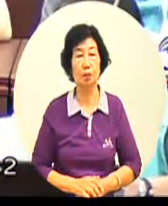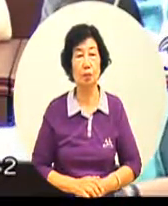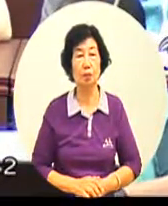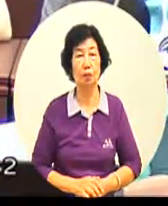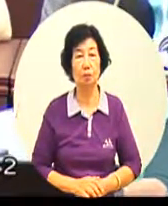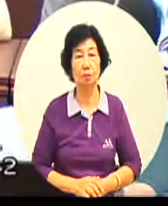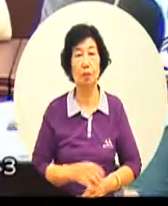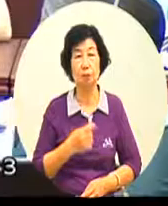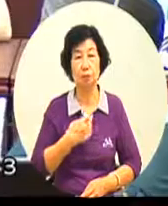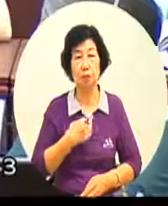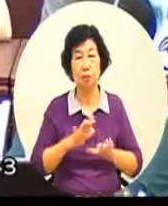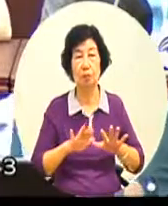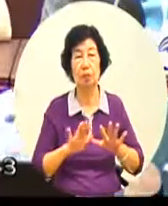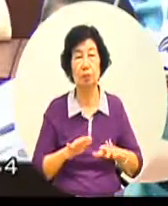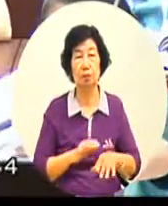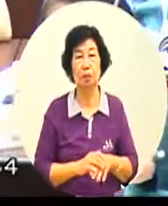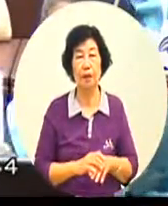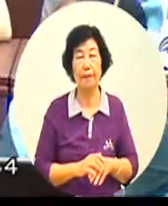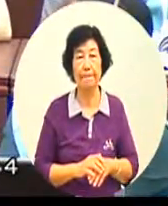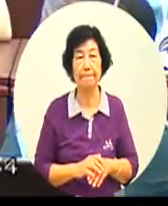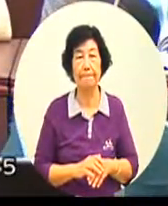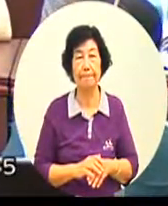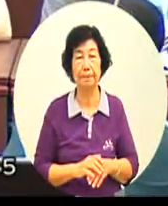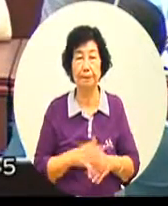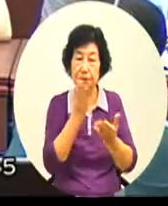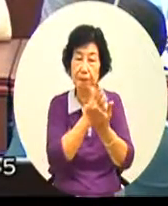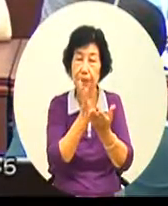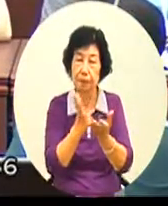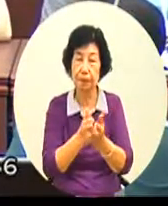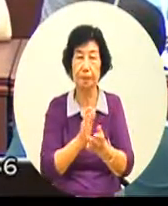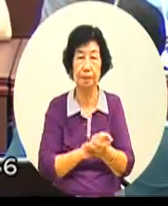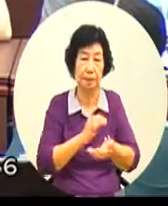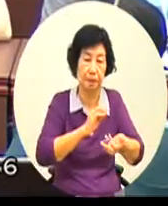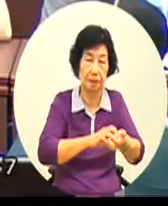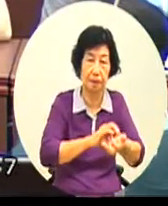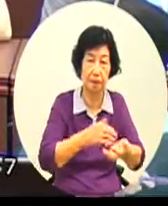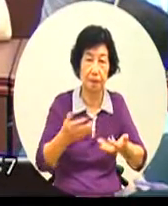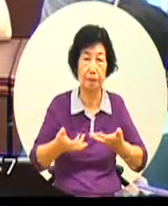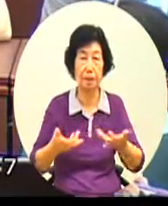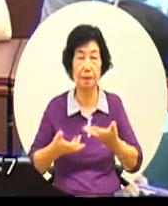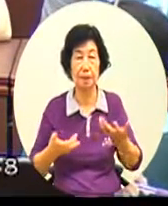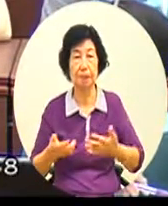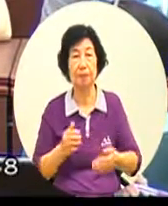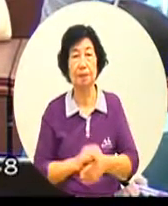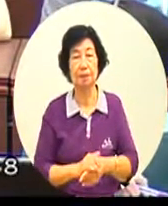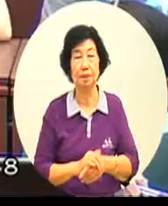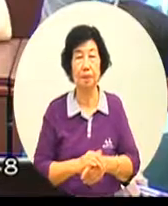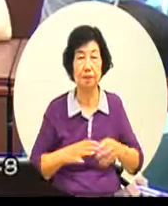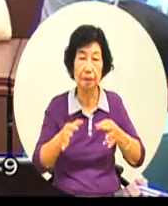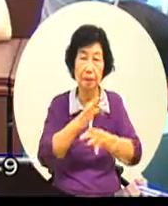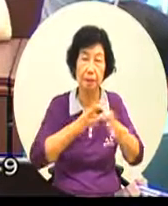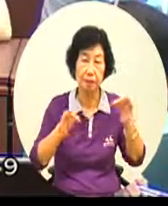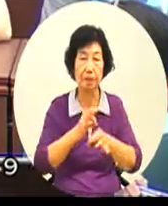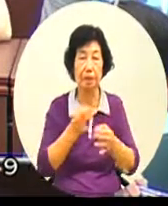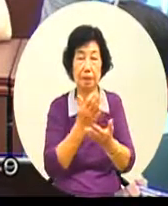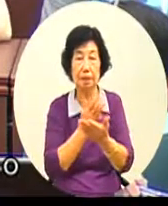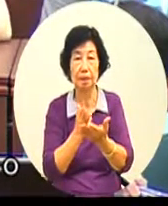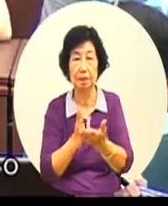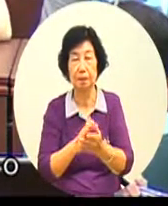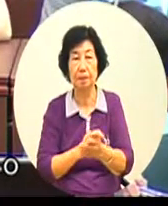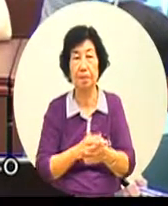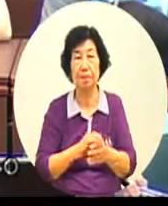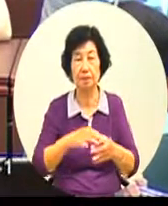我现在没有办法就各种的不管是医疗或者是经济各式方面的条